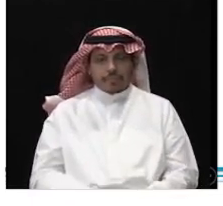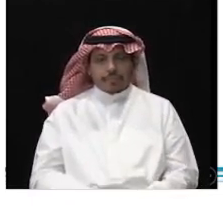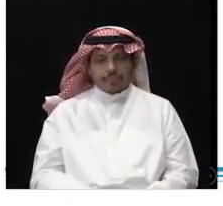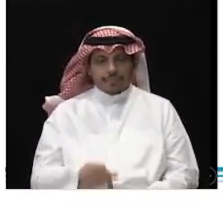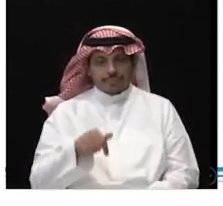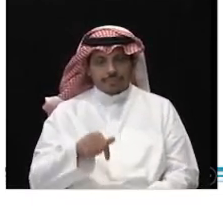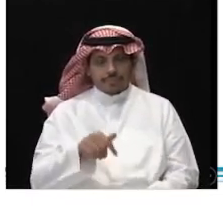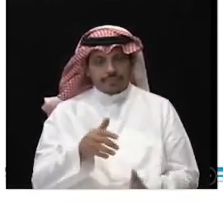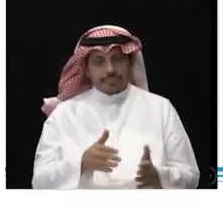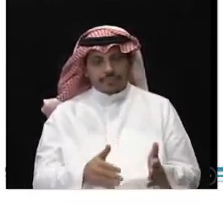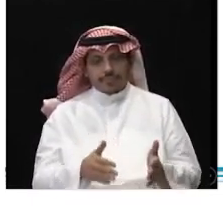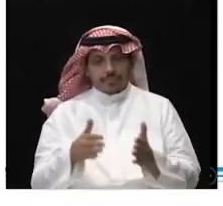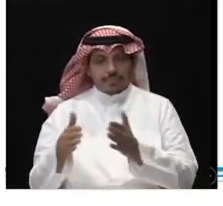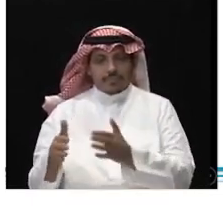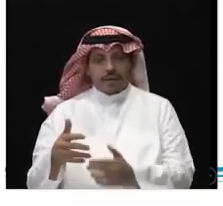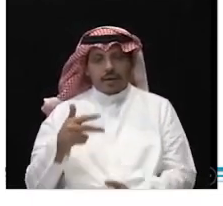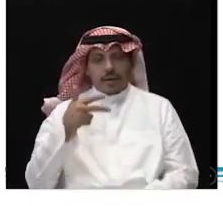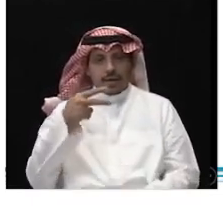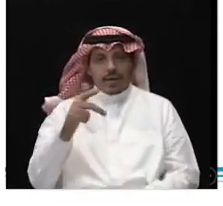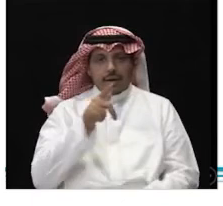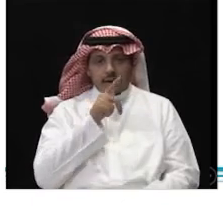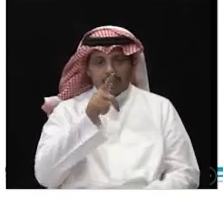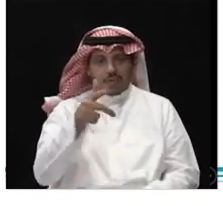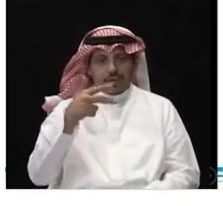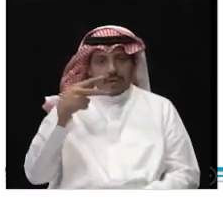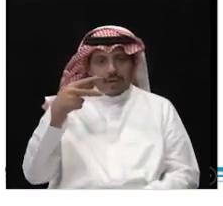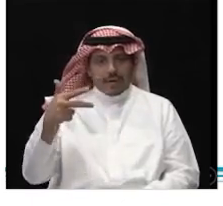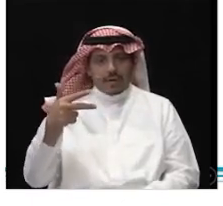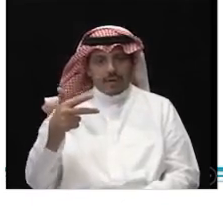إذن الآن سننطق حرف